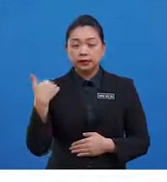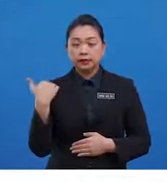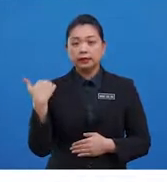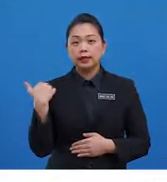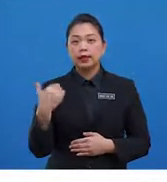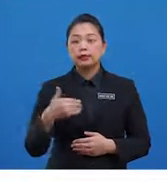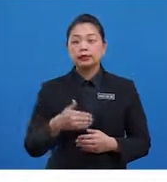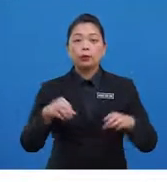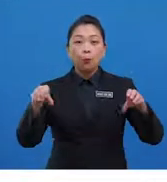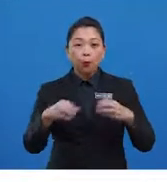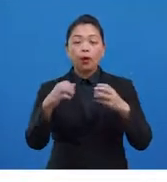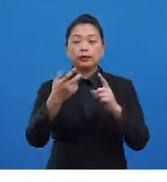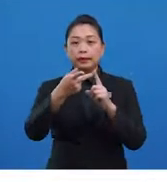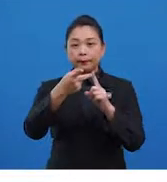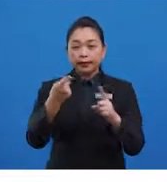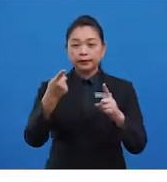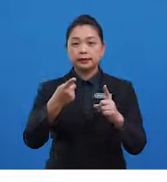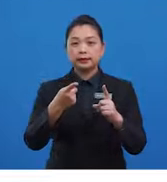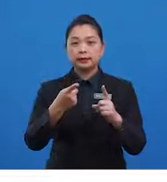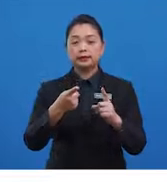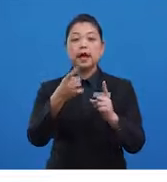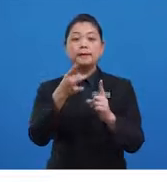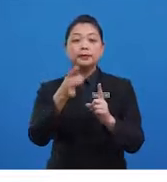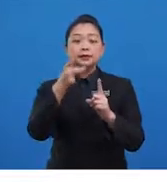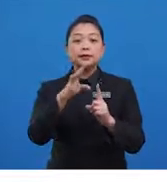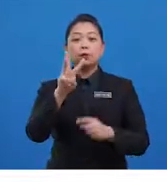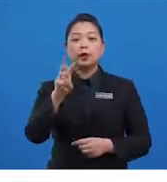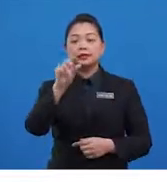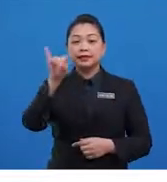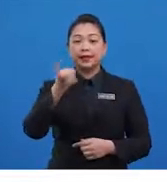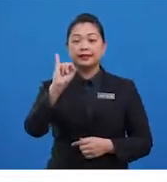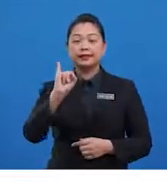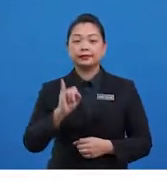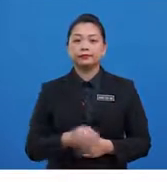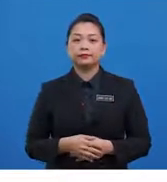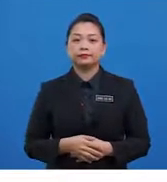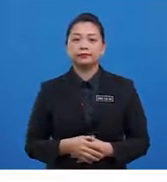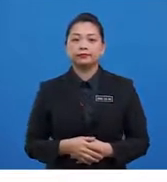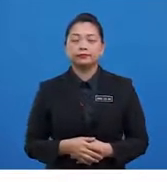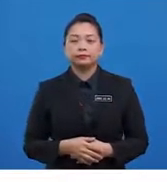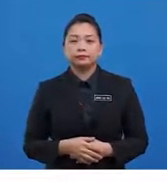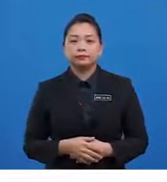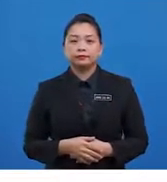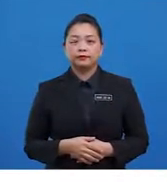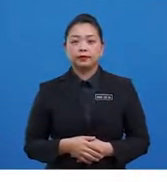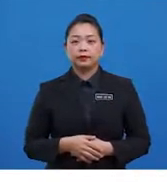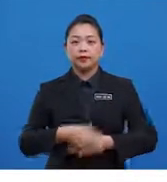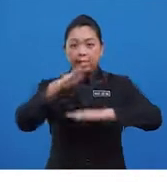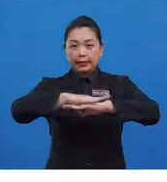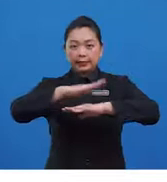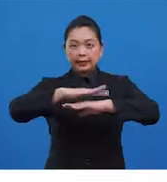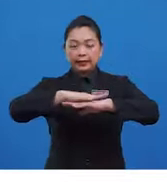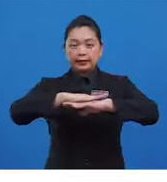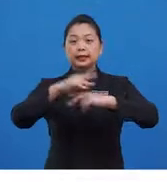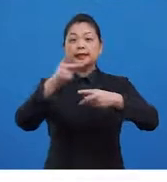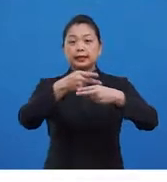wajah yang diambil dari 11 bilah keris negeri di tanah Melayu. Bahagian hulu atau kepala